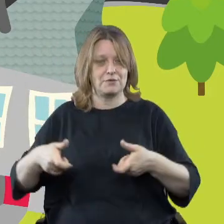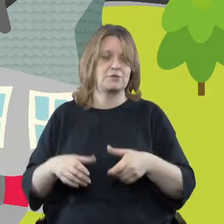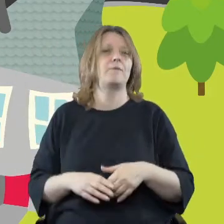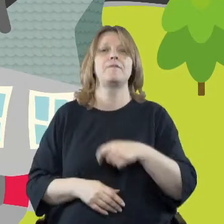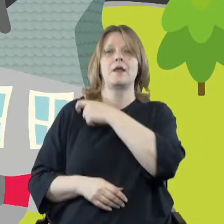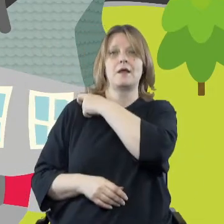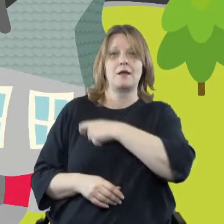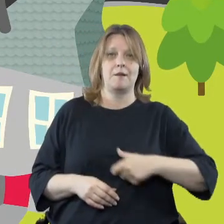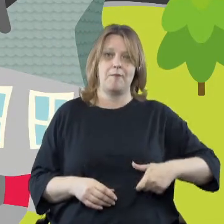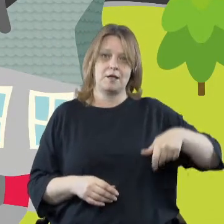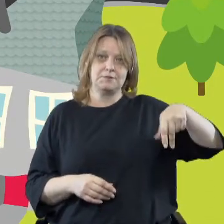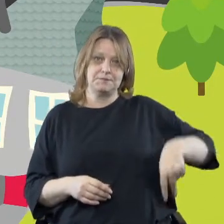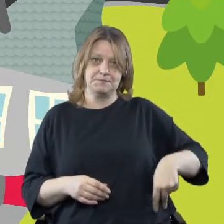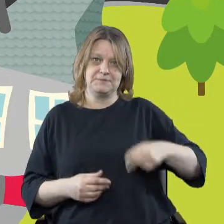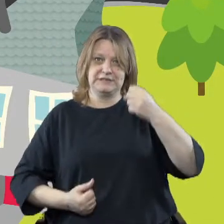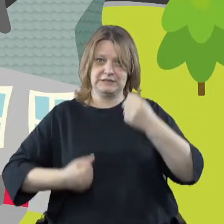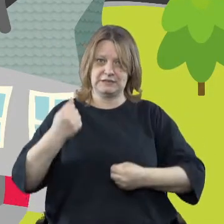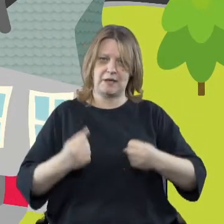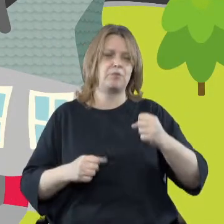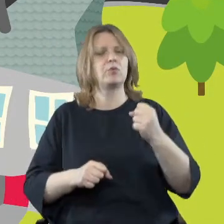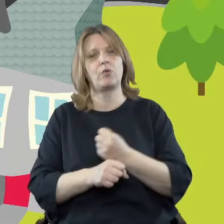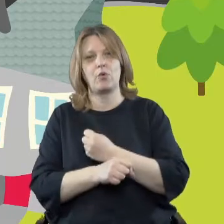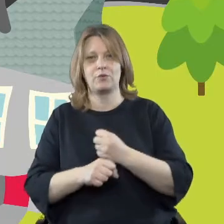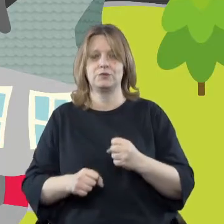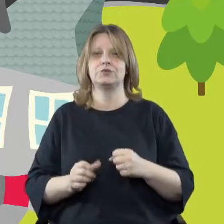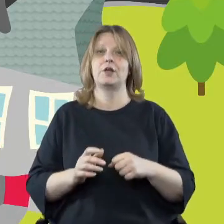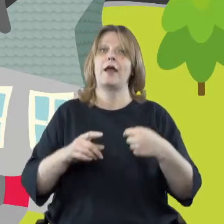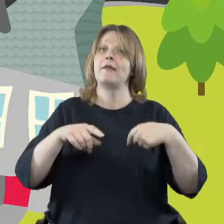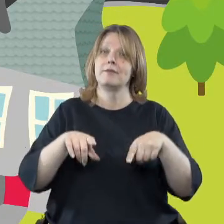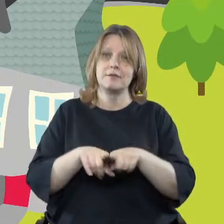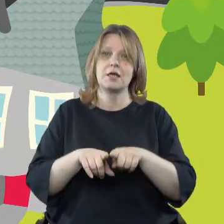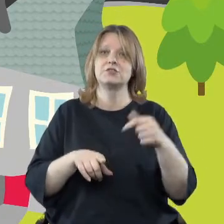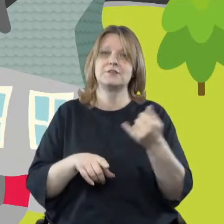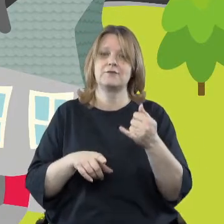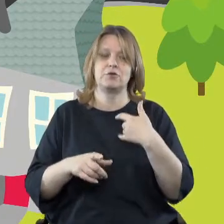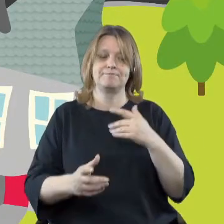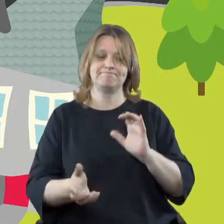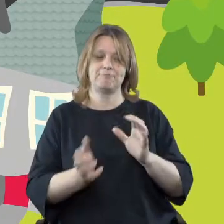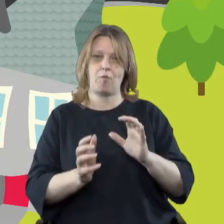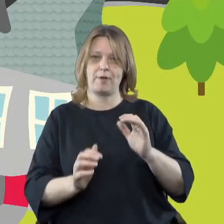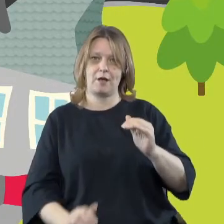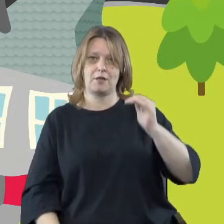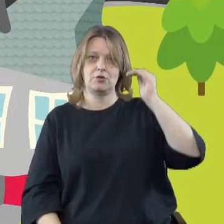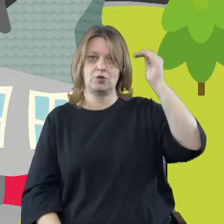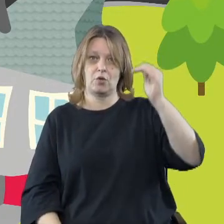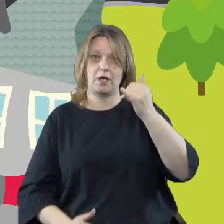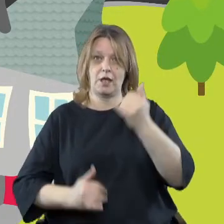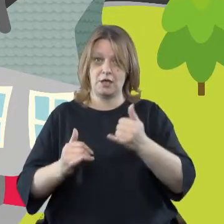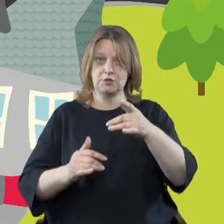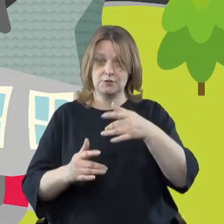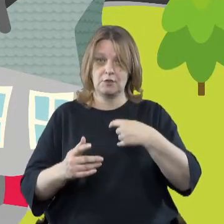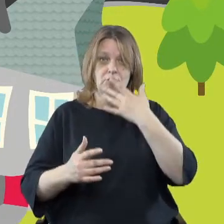pasy bezpieczeństwa w samochodzie. I powinniście być pod opieką dorosłych, gdy uczestniczycie w